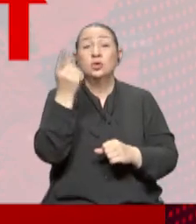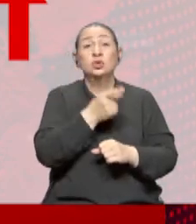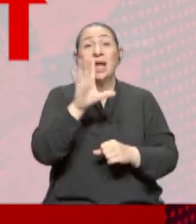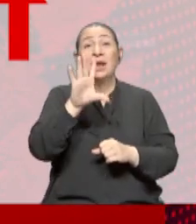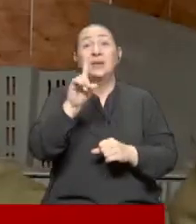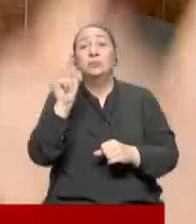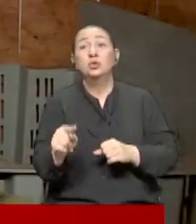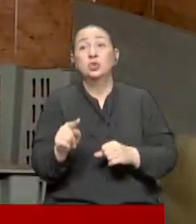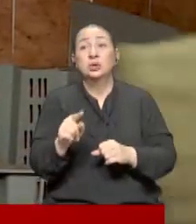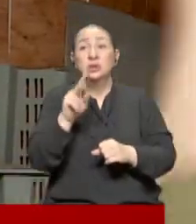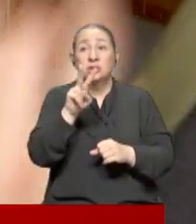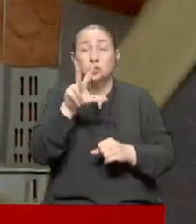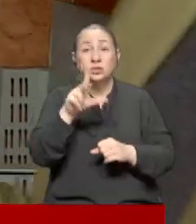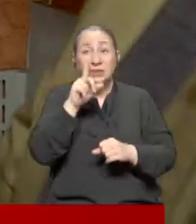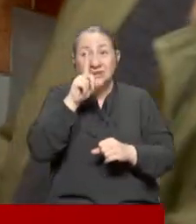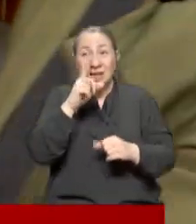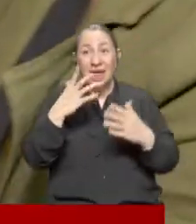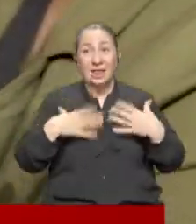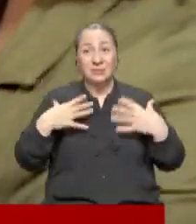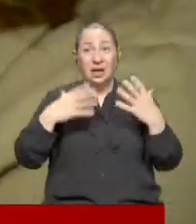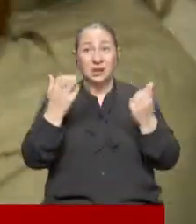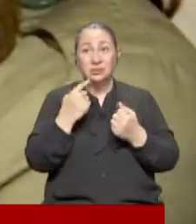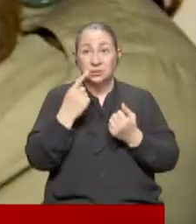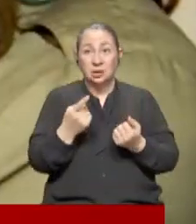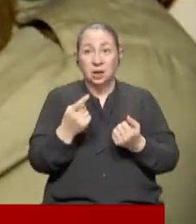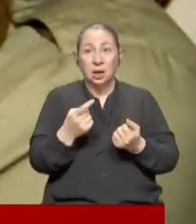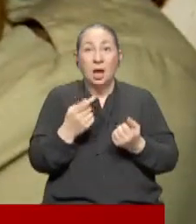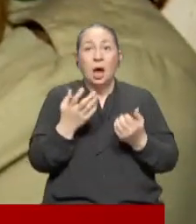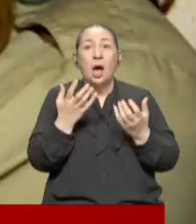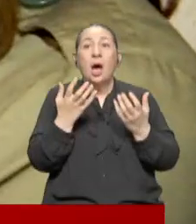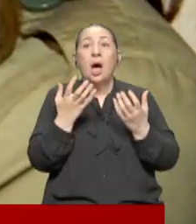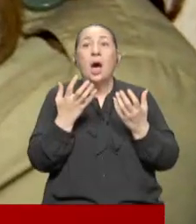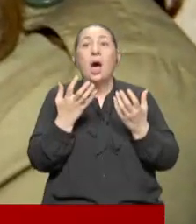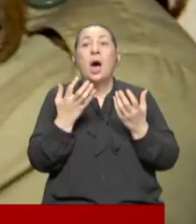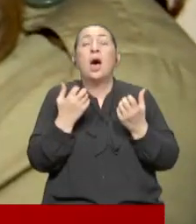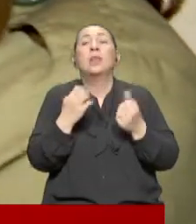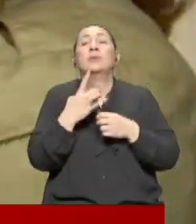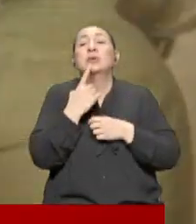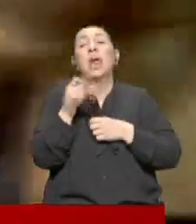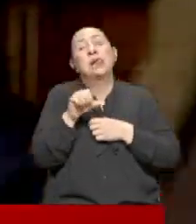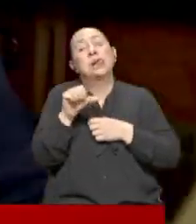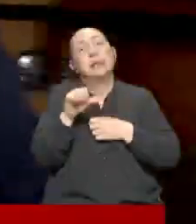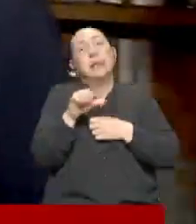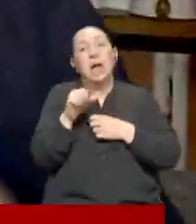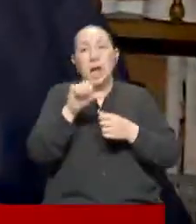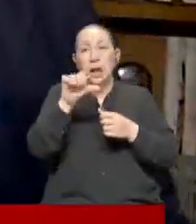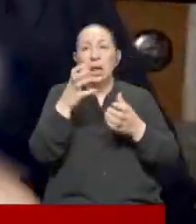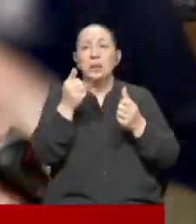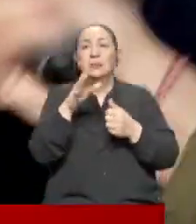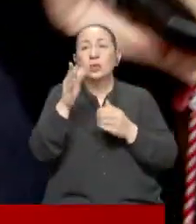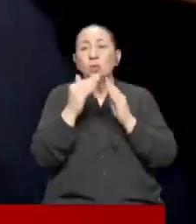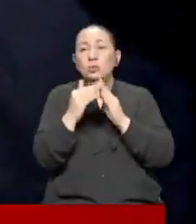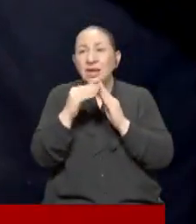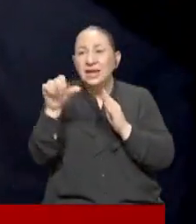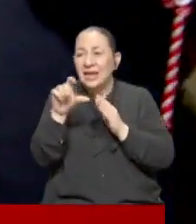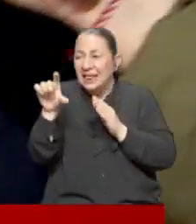yüzde 51 Ben 23 Nisan elbise saldırıyla alamam değil mi A dilim al da bitti ya alamadım